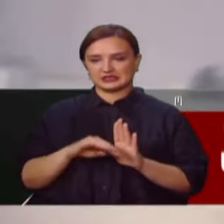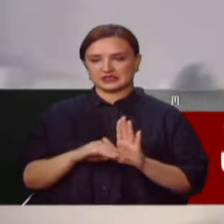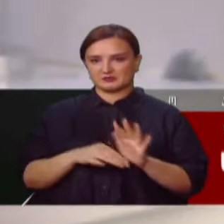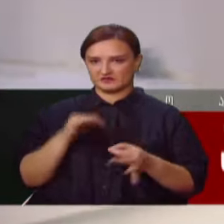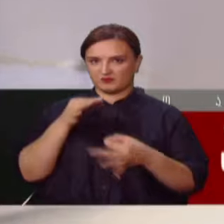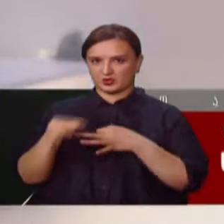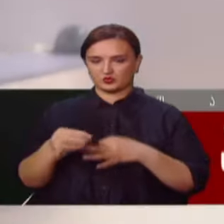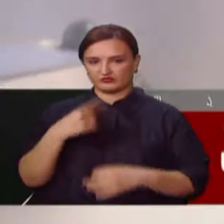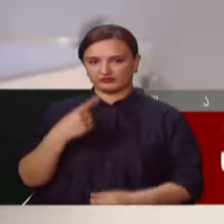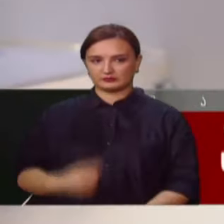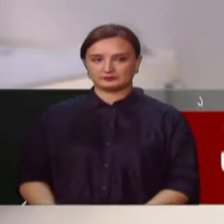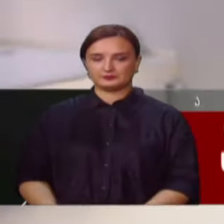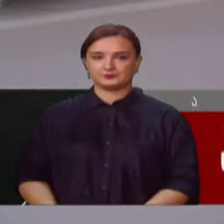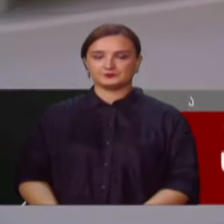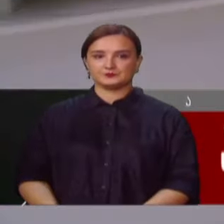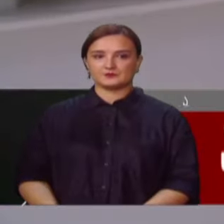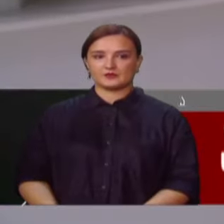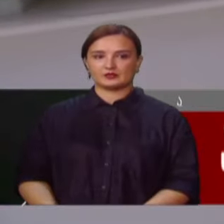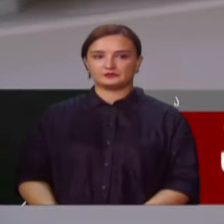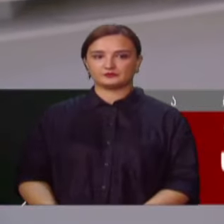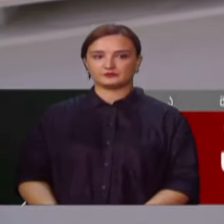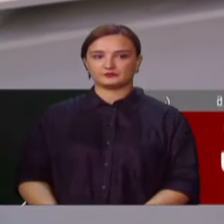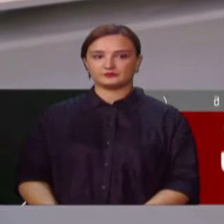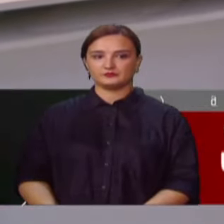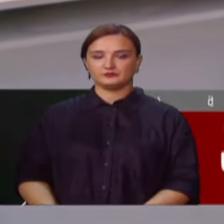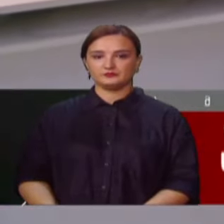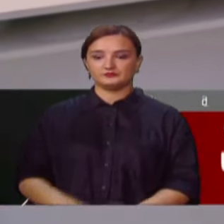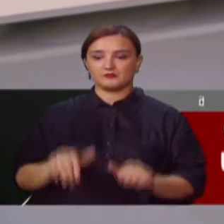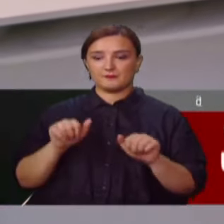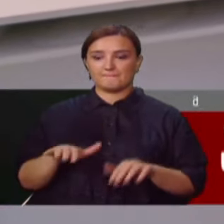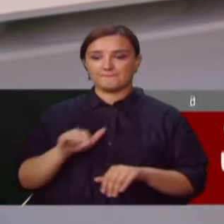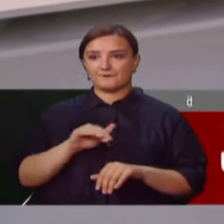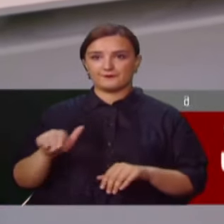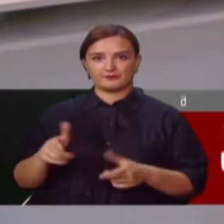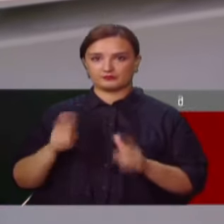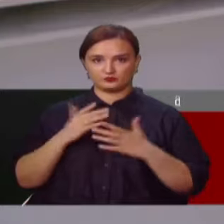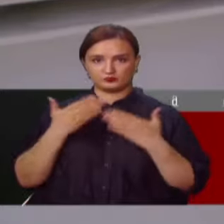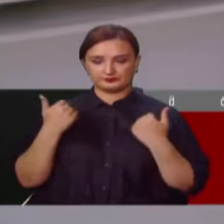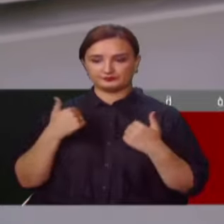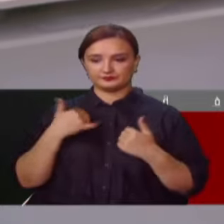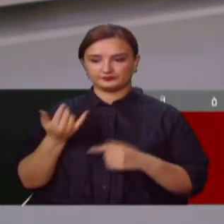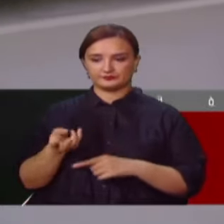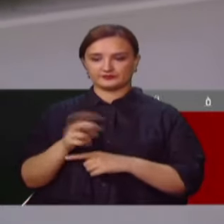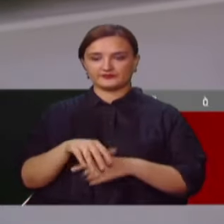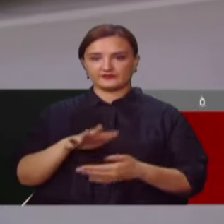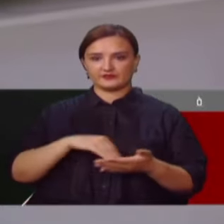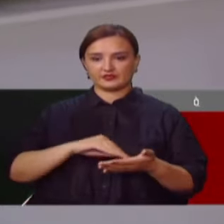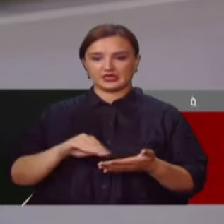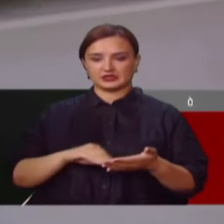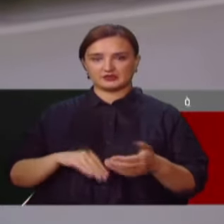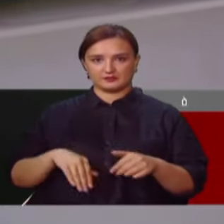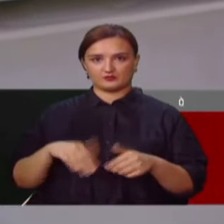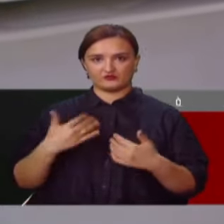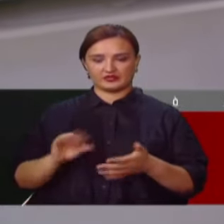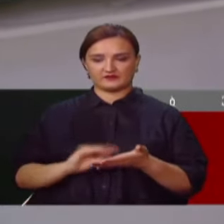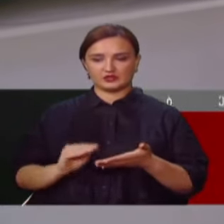პასუხად მიიჩნევს. ეს გადაწყვეტილება ოფიციალურად მე არ მაქვს ჩაბარებული. დღეს მოვედი და დავწერე განცხადება, რომ ჩავიბარო ეს